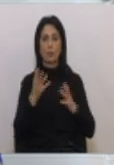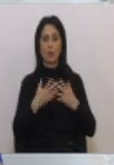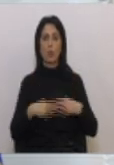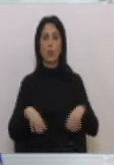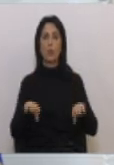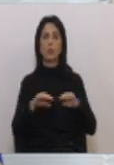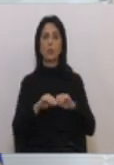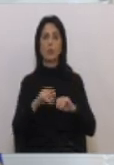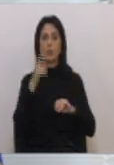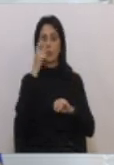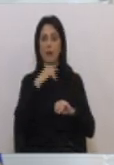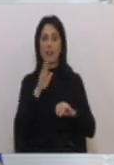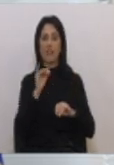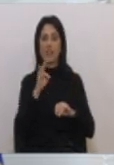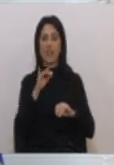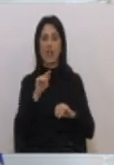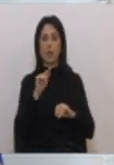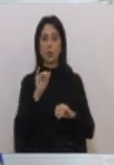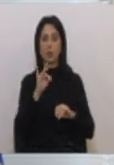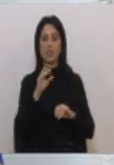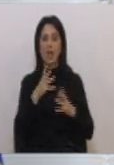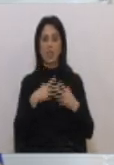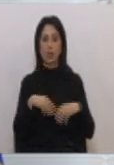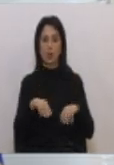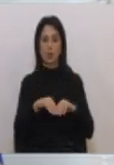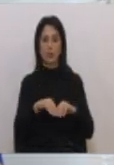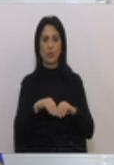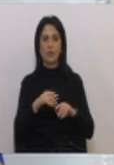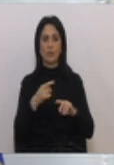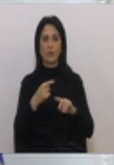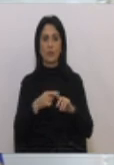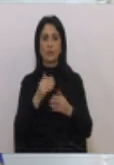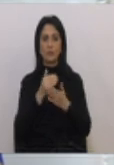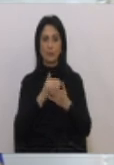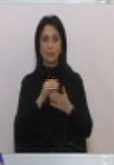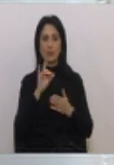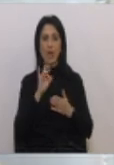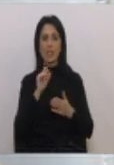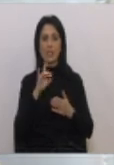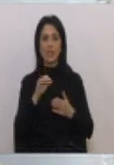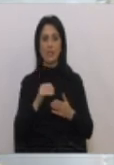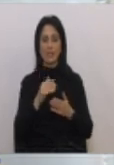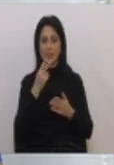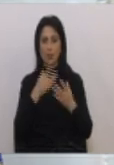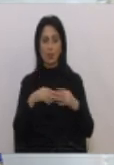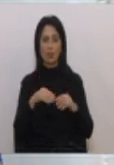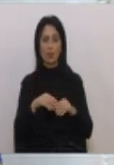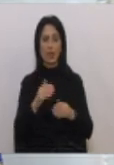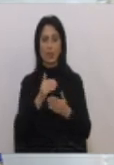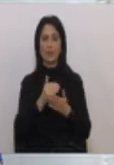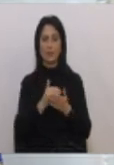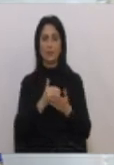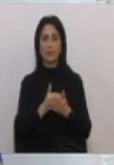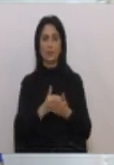ოჯახებს, ბატონ ვიტალი ტურძილაძის ოჯახს და ავთანდილ არსენიძის ოჯახს. მიუხედავად იმისა, რომ ძალიან